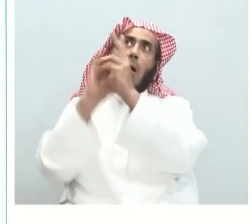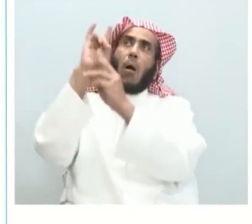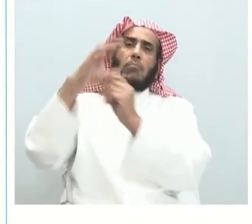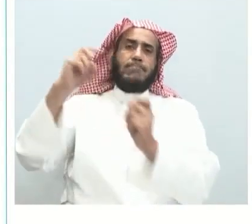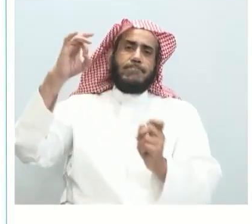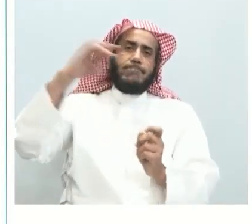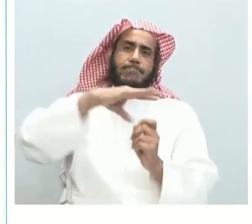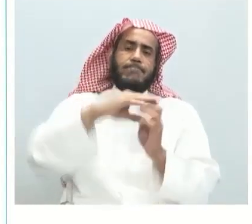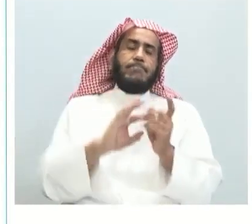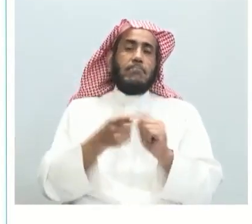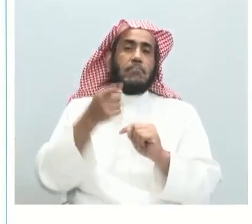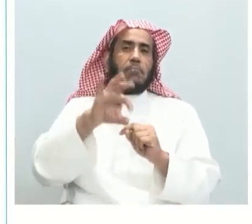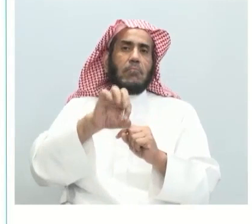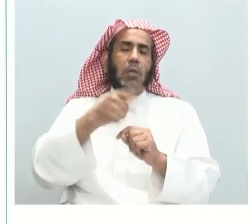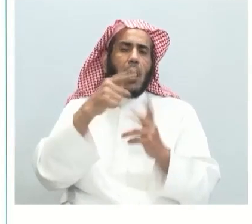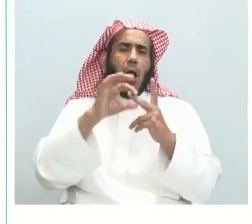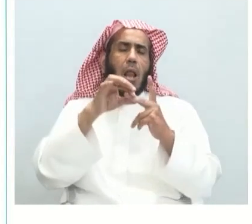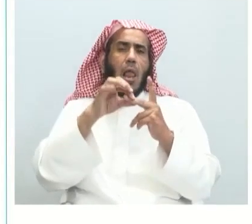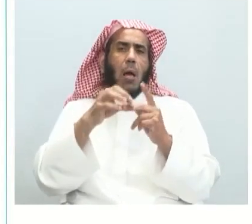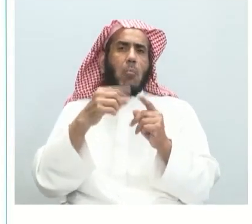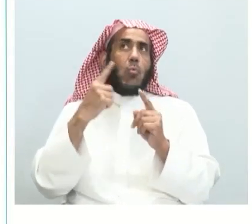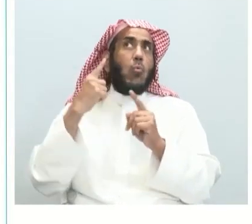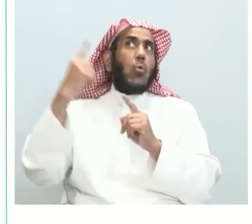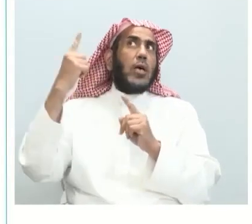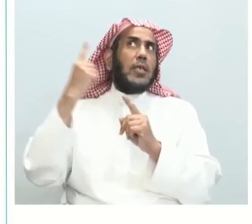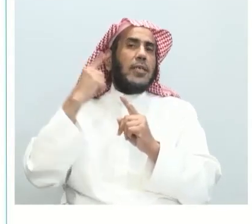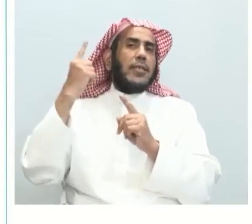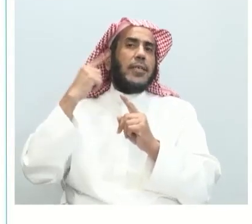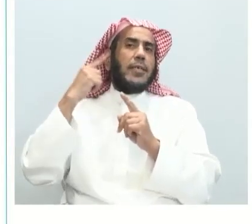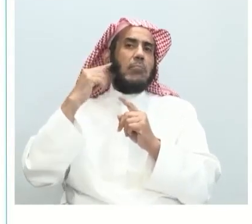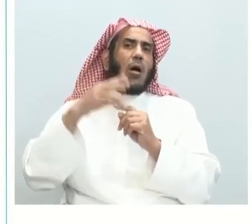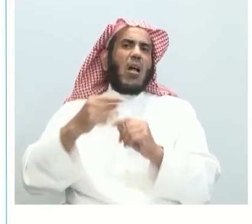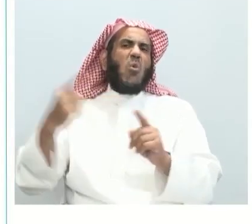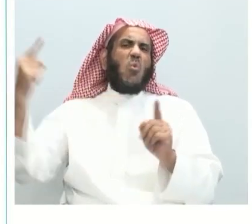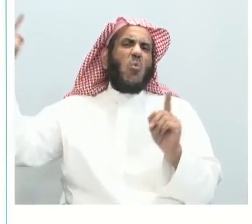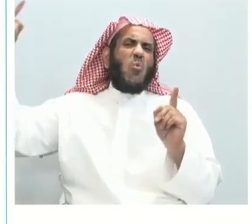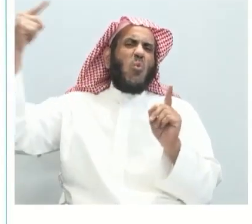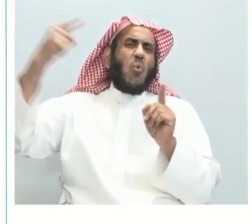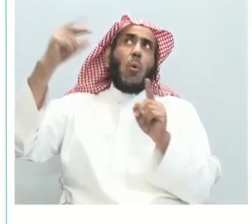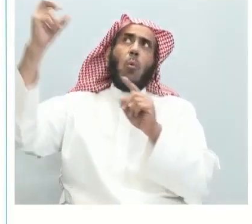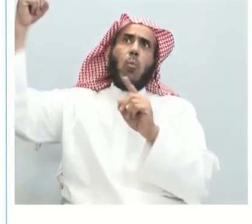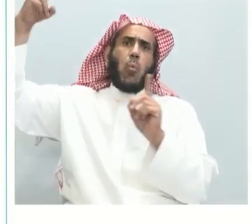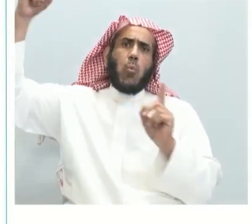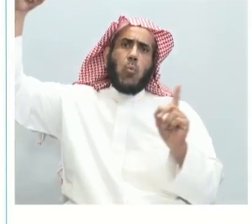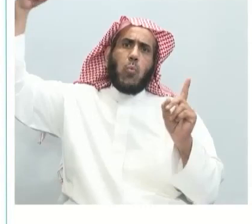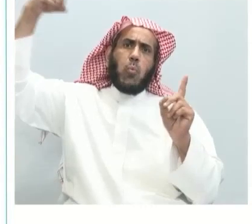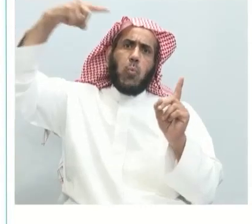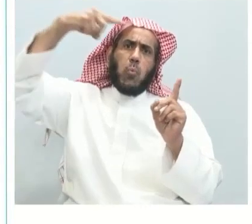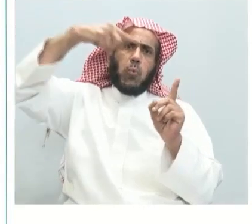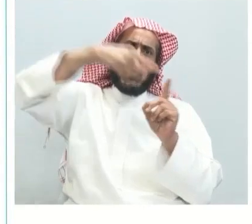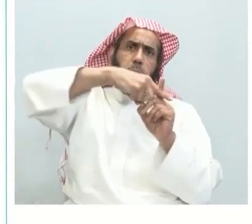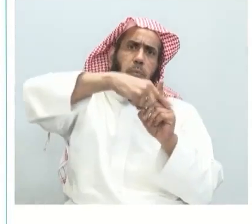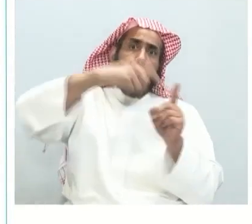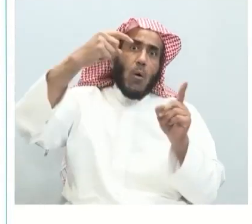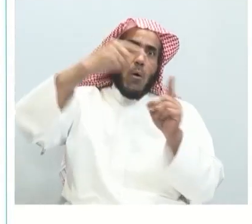رجيم الا من استرق السمع فاتبعه شهاب